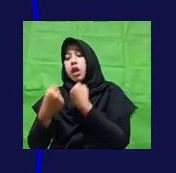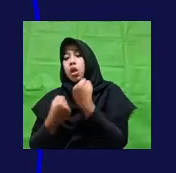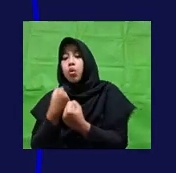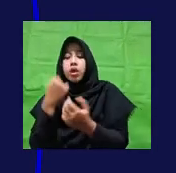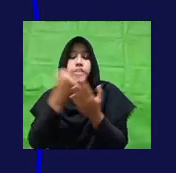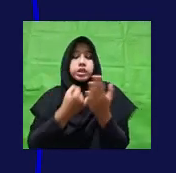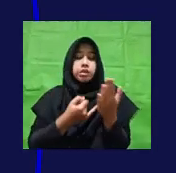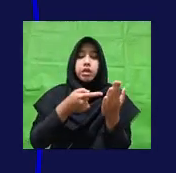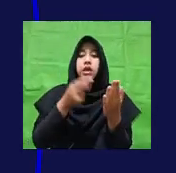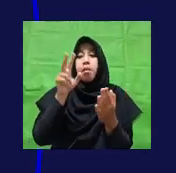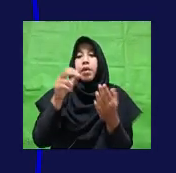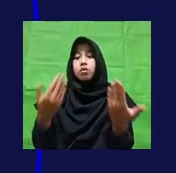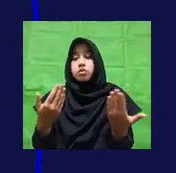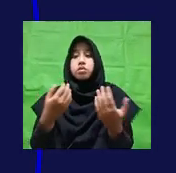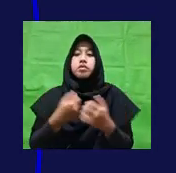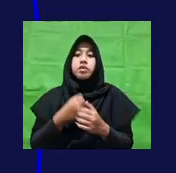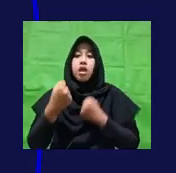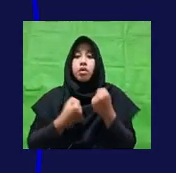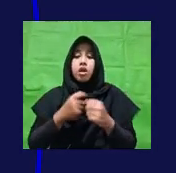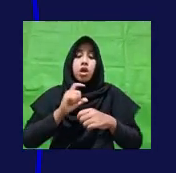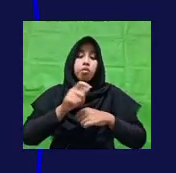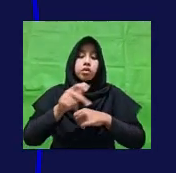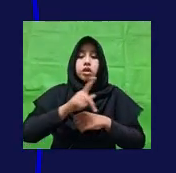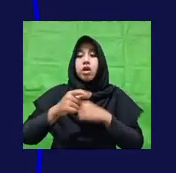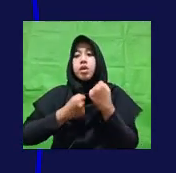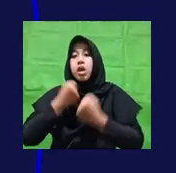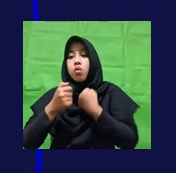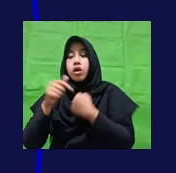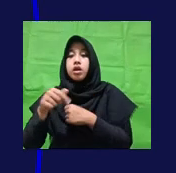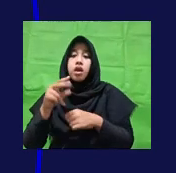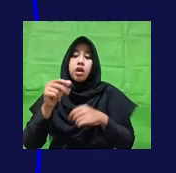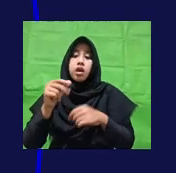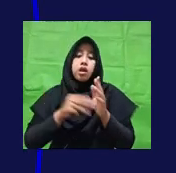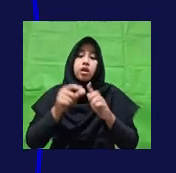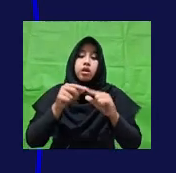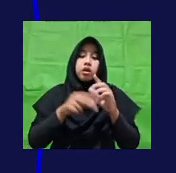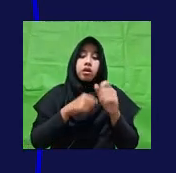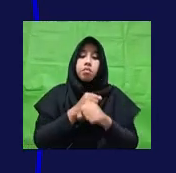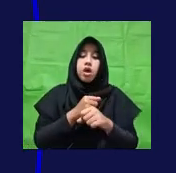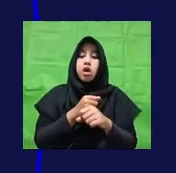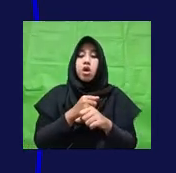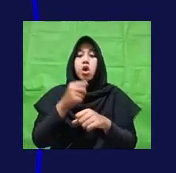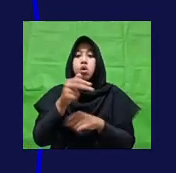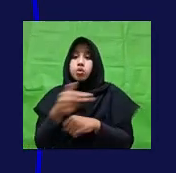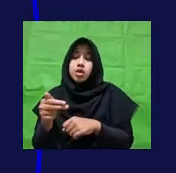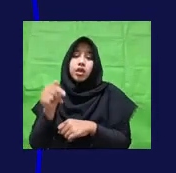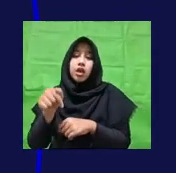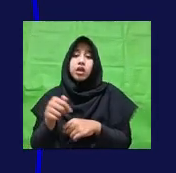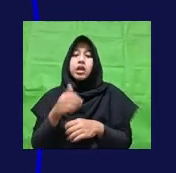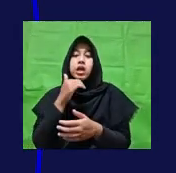Dari proses yang kami lakukan di Rimpang Nusantara, sebenarnya kami menyimpulkan bahwa seharusnya seniman itu berfungsi